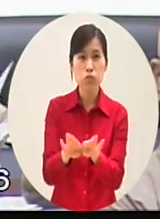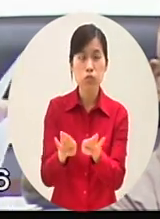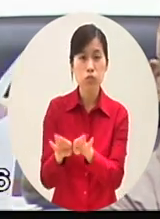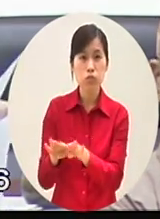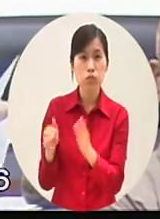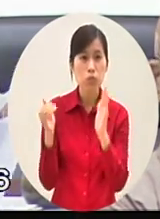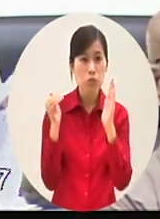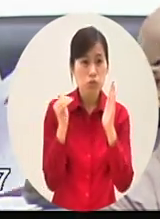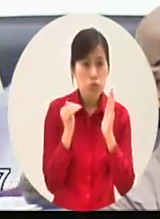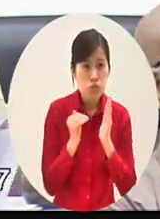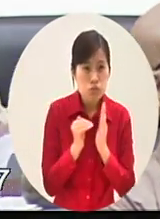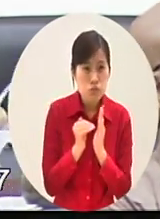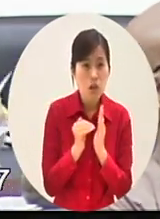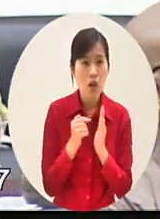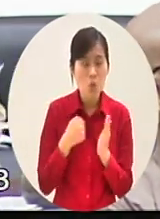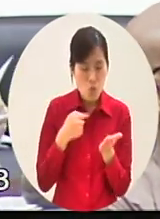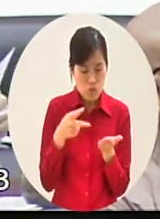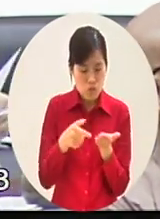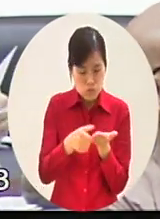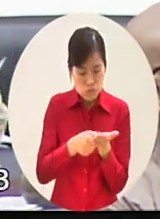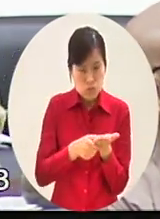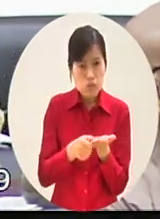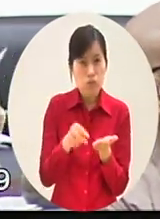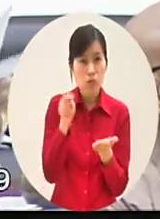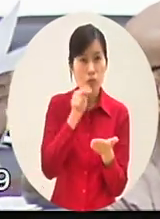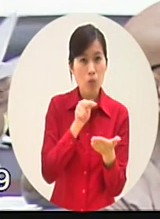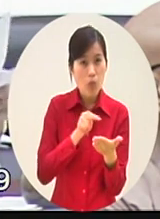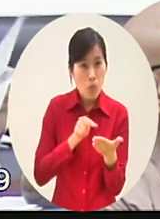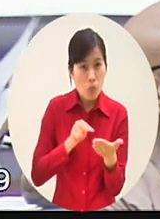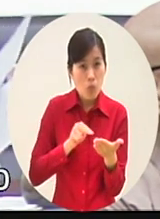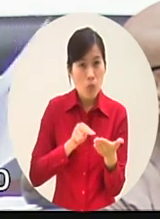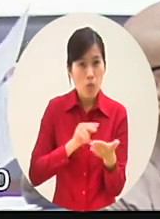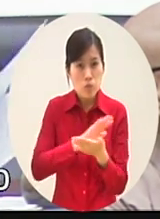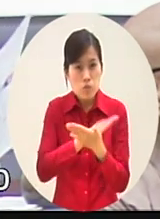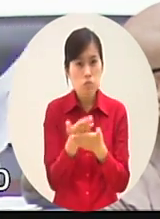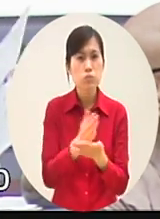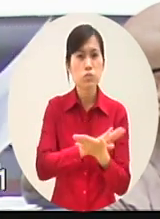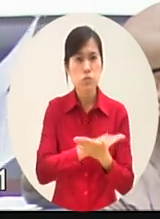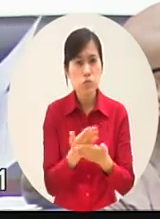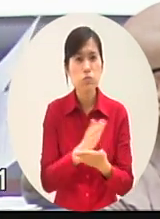到那个商业周刊它大概有